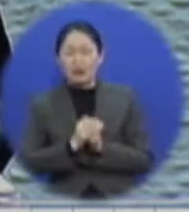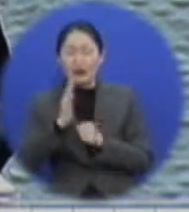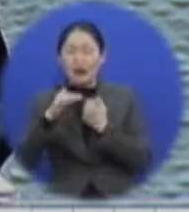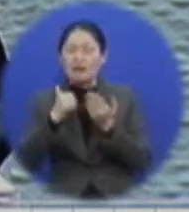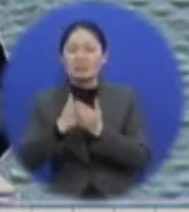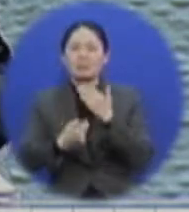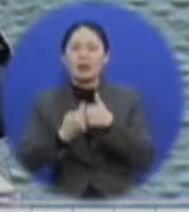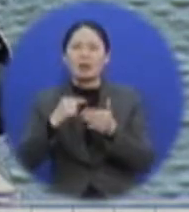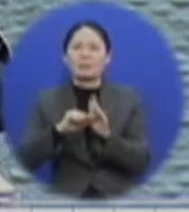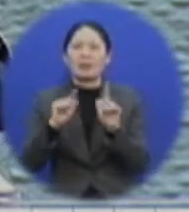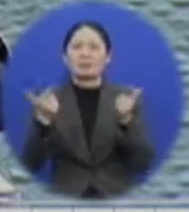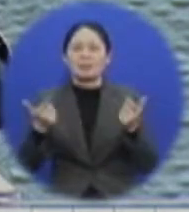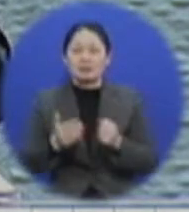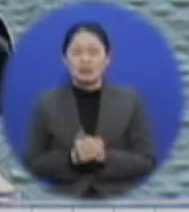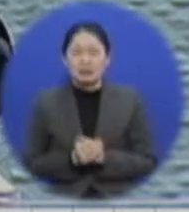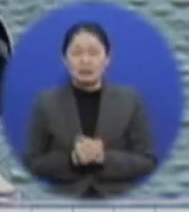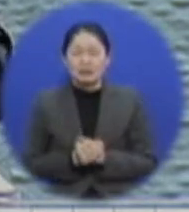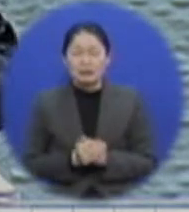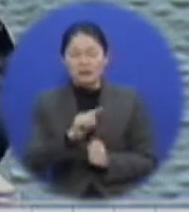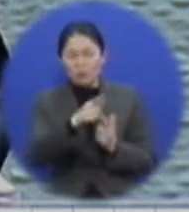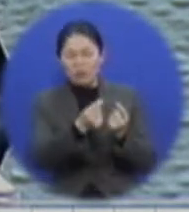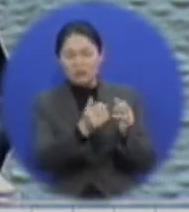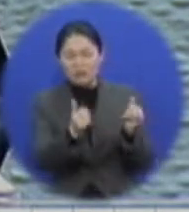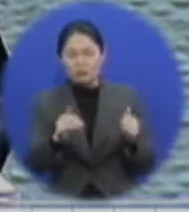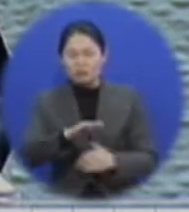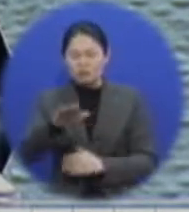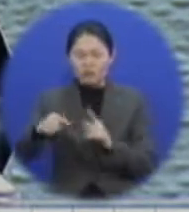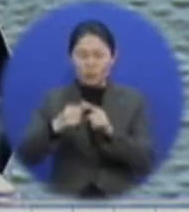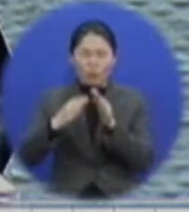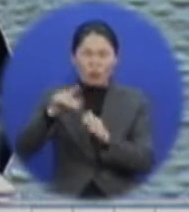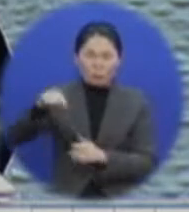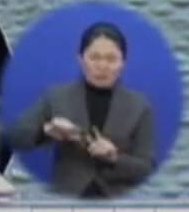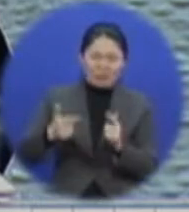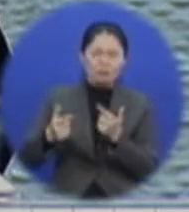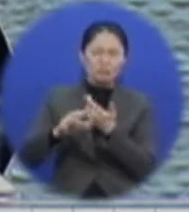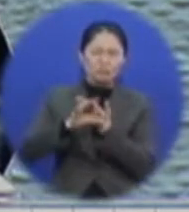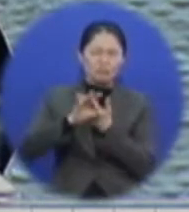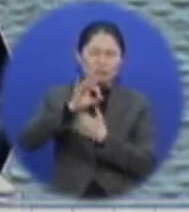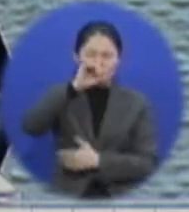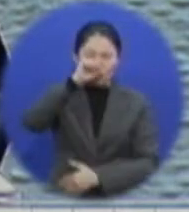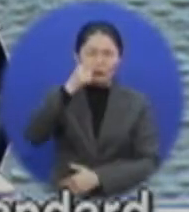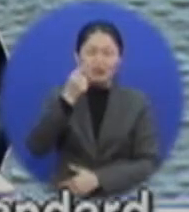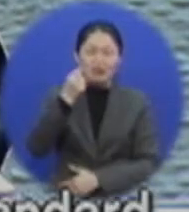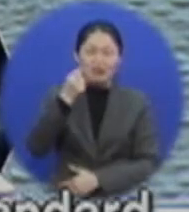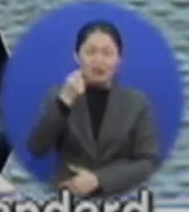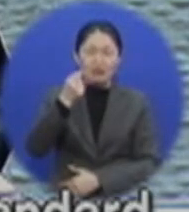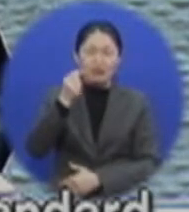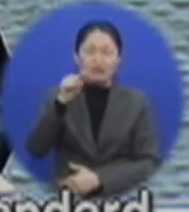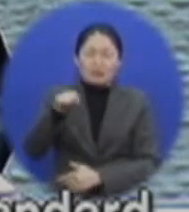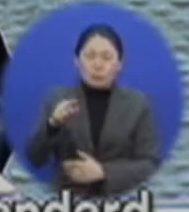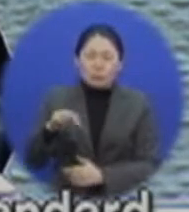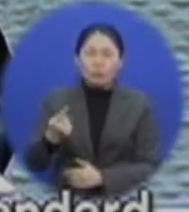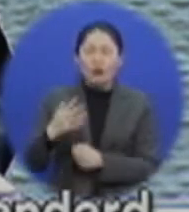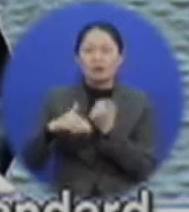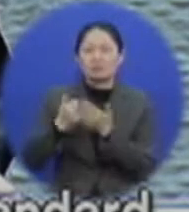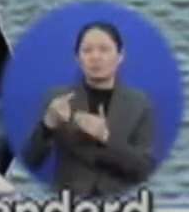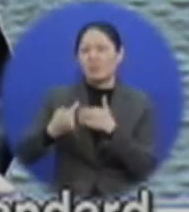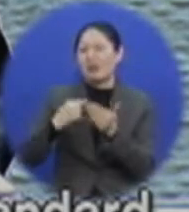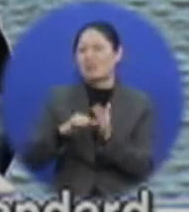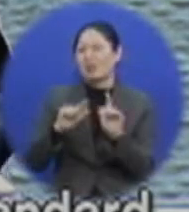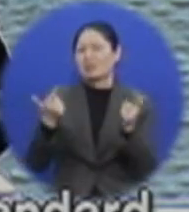예 저런 사람은 우리 교회 안 나오면 좋겠어 어떠 하나님 마음 아닙니다